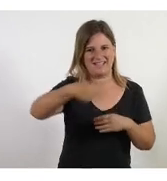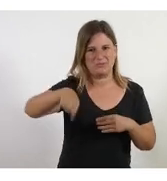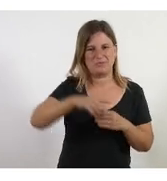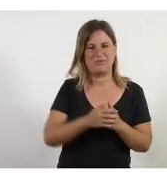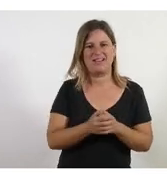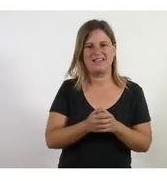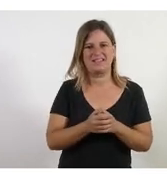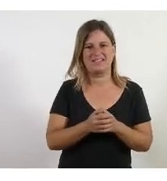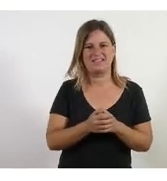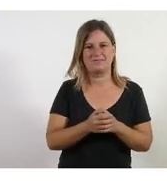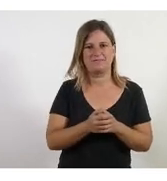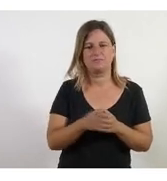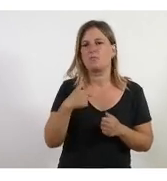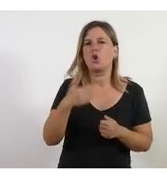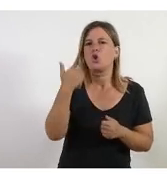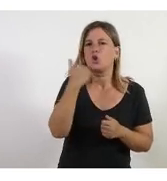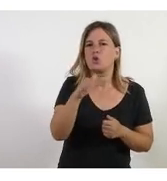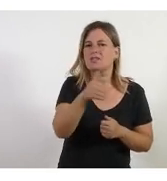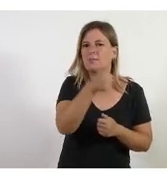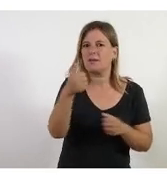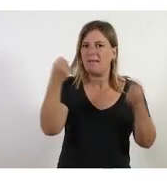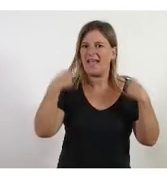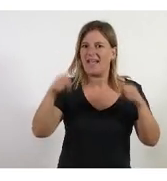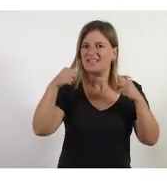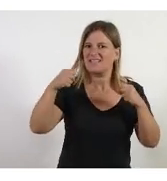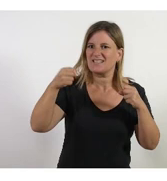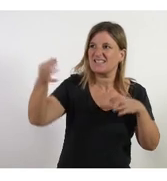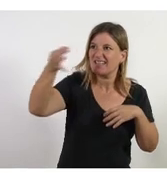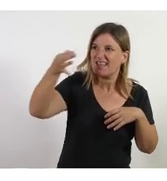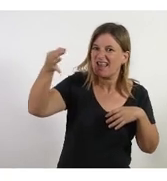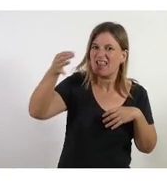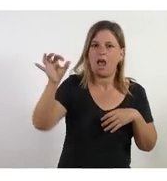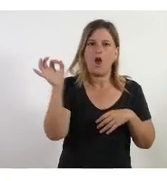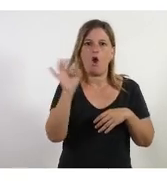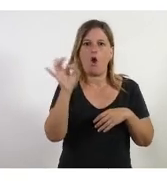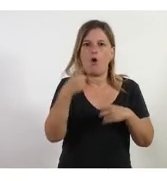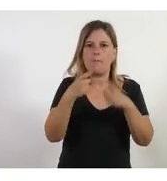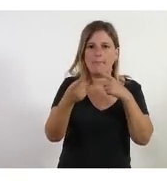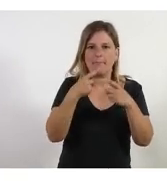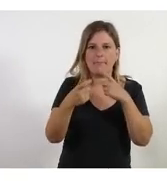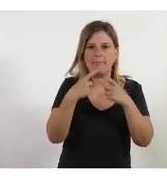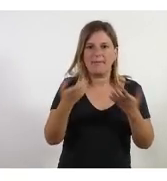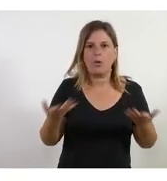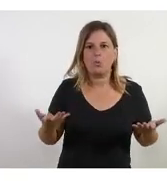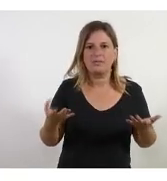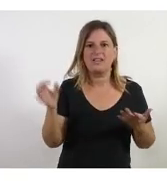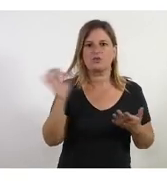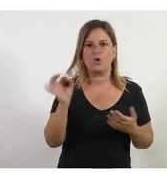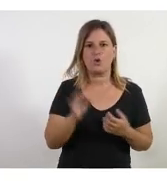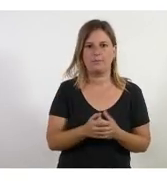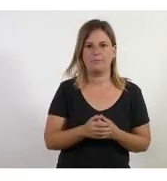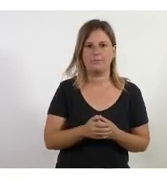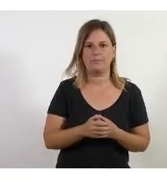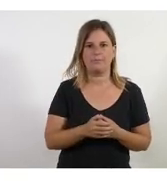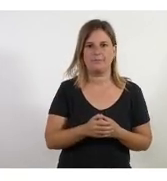vosaltres. les persones. Mercè, no sé si vols fer primer l'exercici de l'illa o vols que passem a les preguntes.